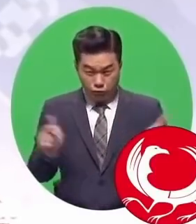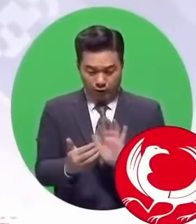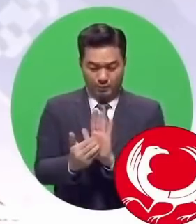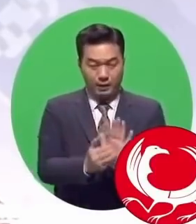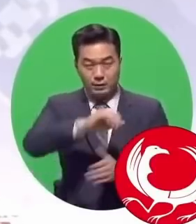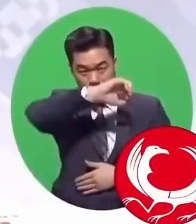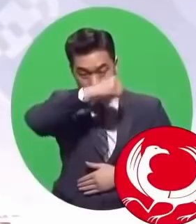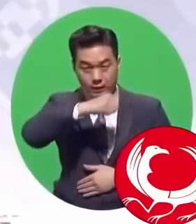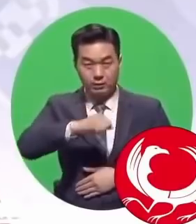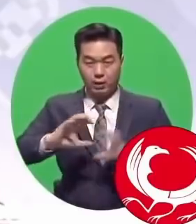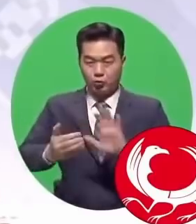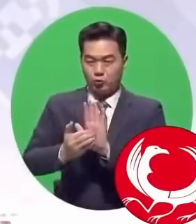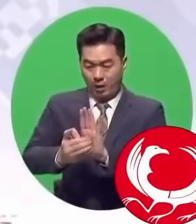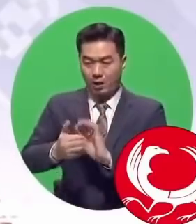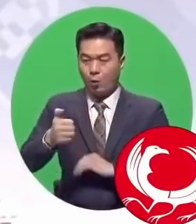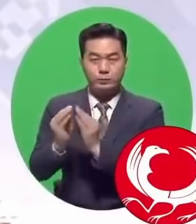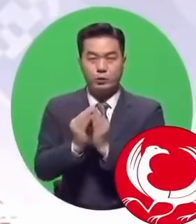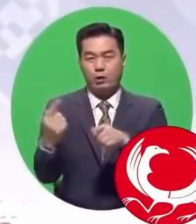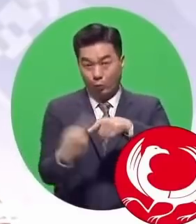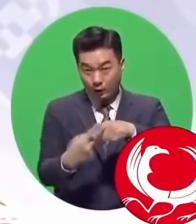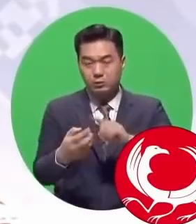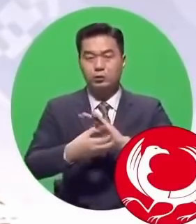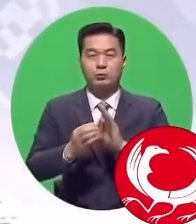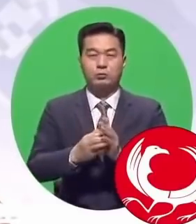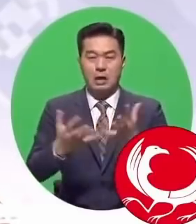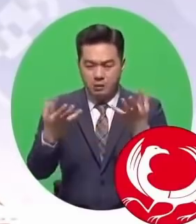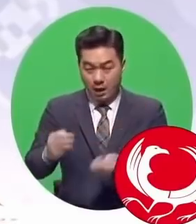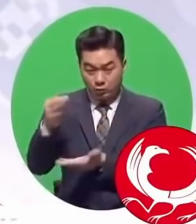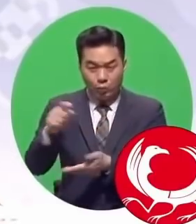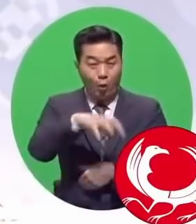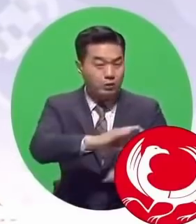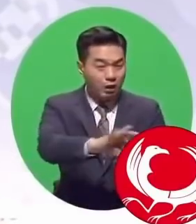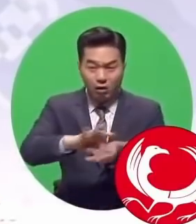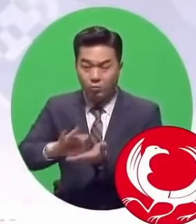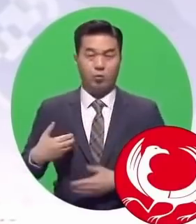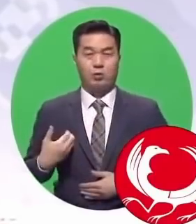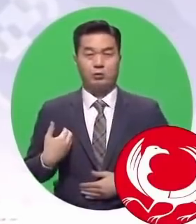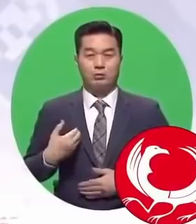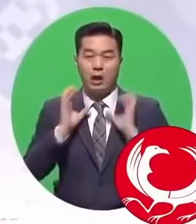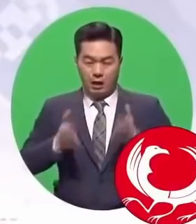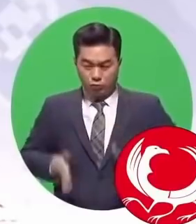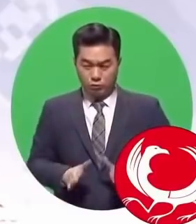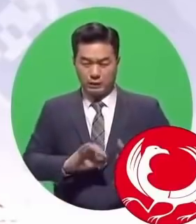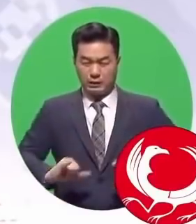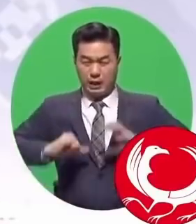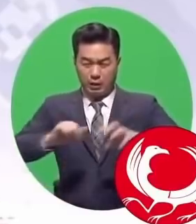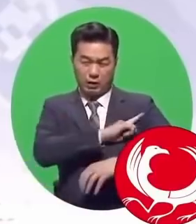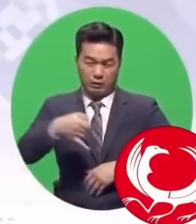국방 예산 50조와 맞먹습니다. 그런 돈 어디다 씁니까? 출산율은 세계에서 제일 출산은